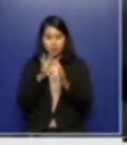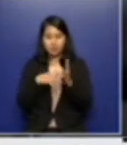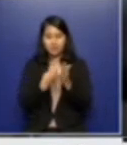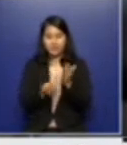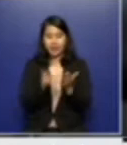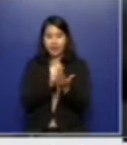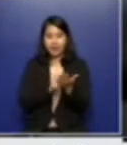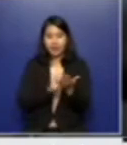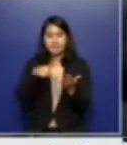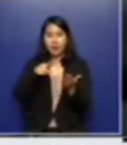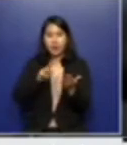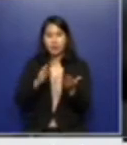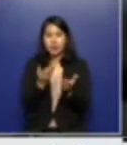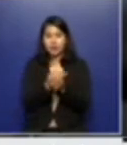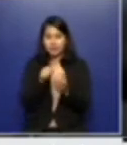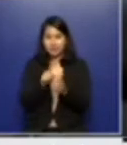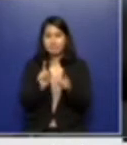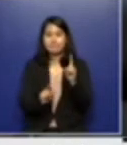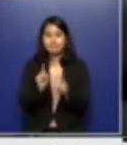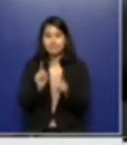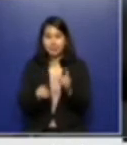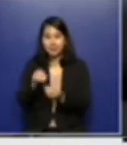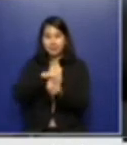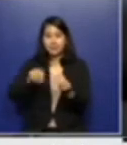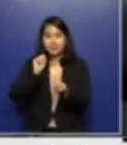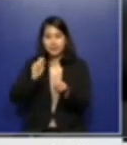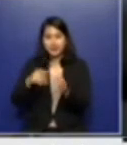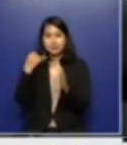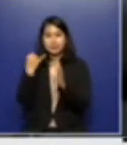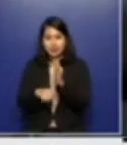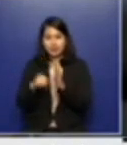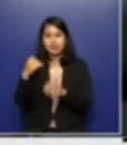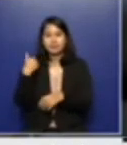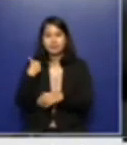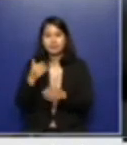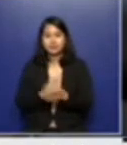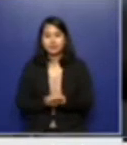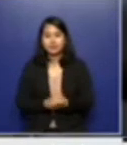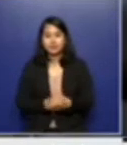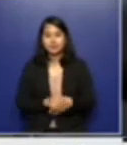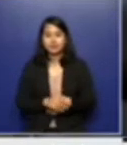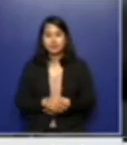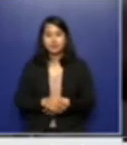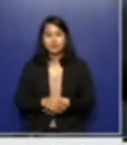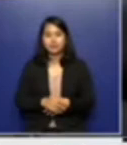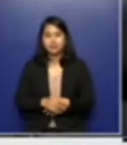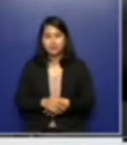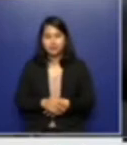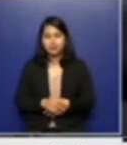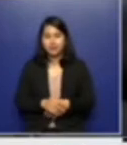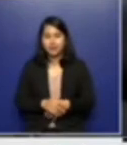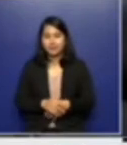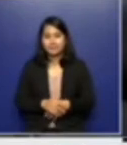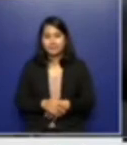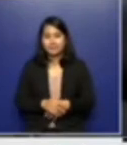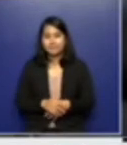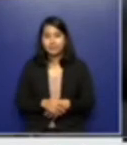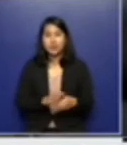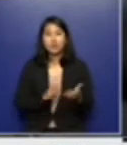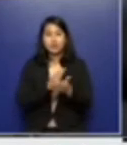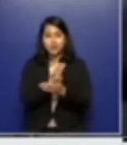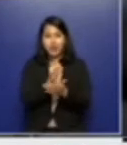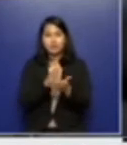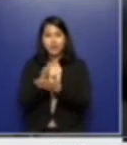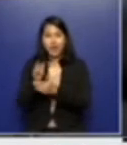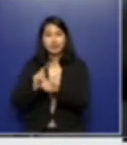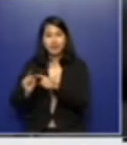รายจ่ายฉบับนี้มีการประเมินสถานการณ์เศรษฐกิจที่ผิดพลาดท่านประธานที่เคารพคะเมื่อทุกฝ่ายมีความเห็นไปใน